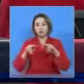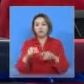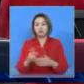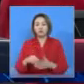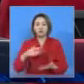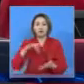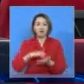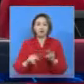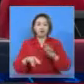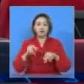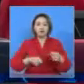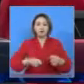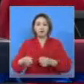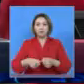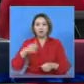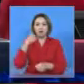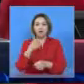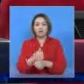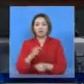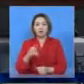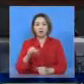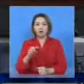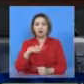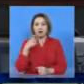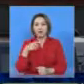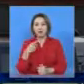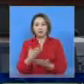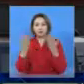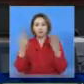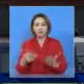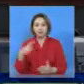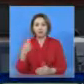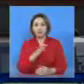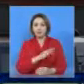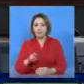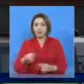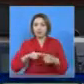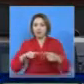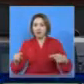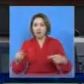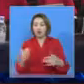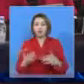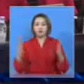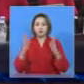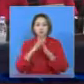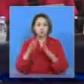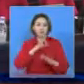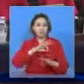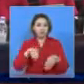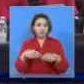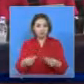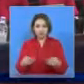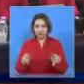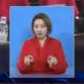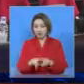қала құрылысы басқармасының башысы Нағымжан Алдияровтың айтуынша, биыл 1 миллион шаршы метрден астам тұрғын үй пайдалануға